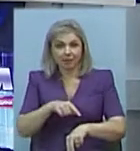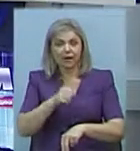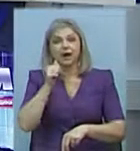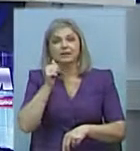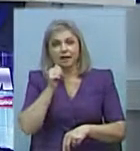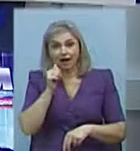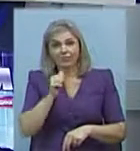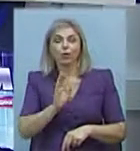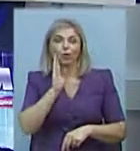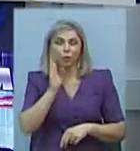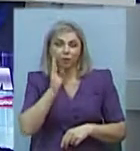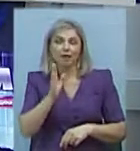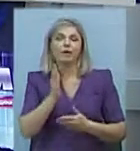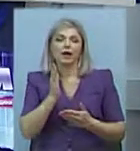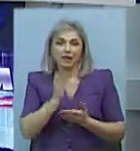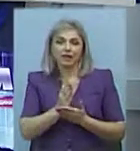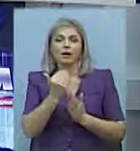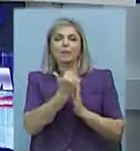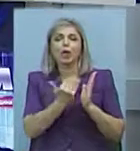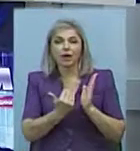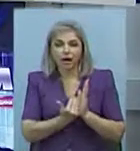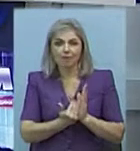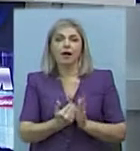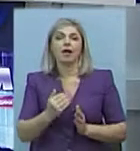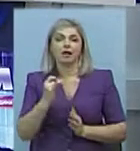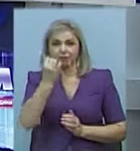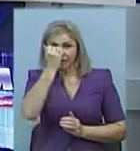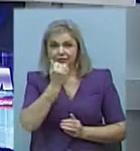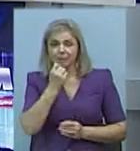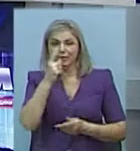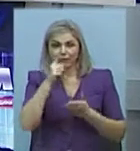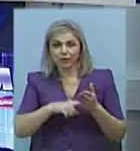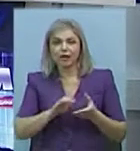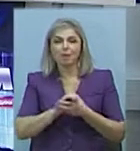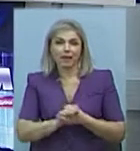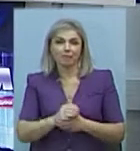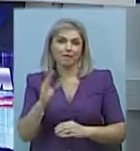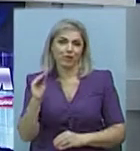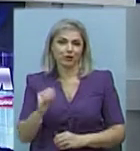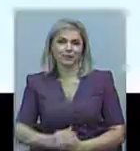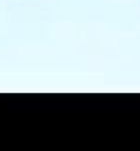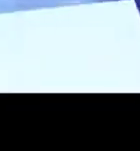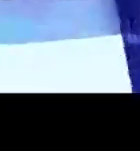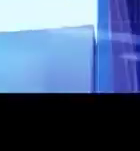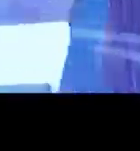цій студії зустрічайте мою колегу Вікторію Чернявську. Дякую за довіру і мирного вам вечора.